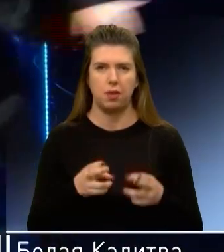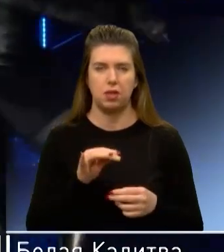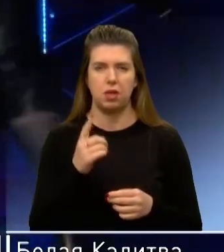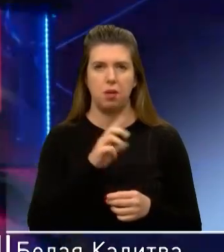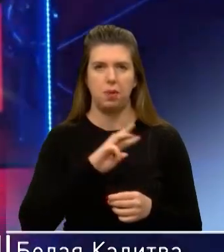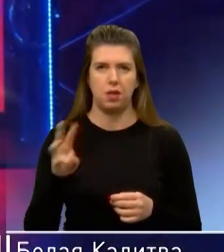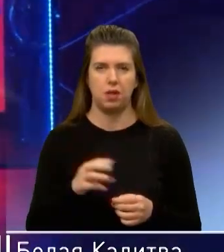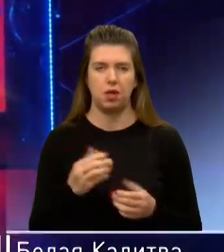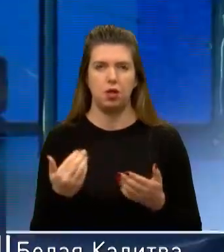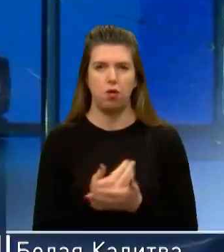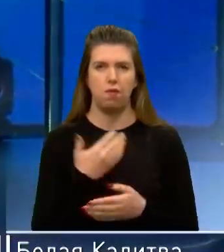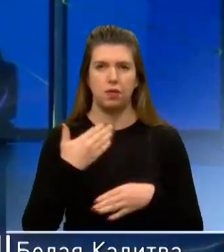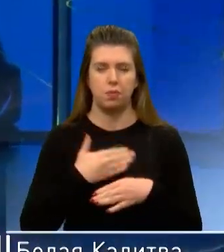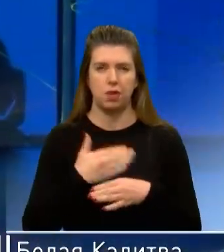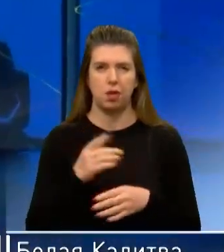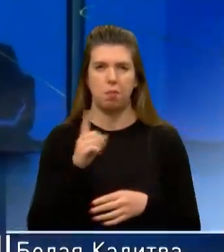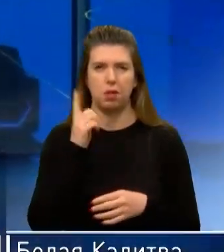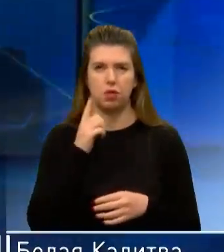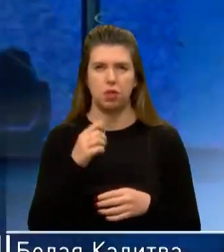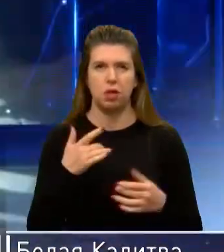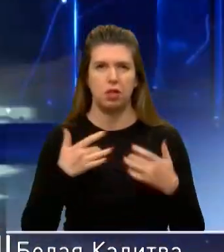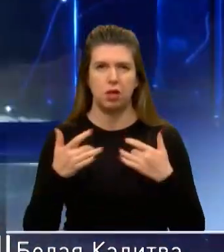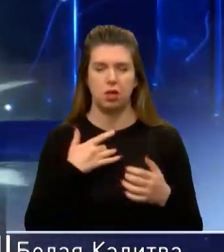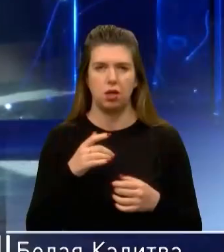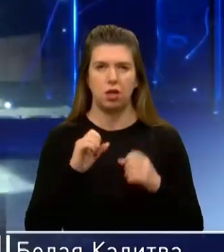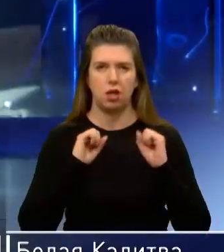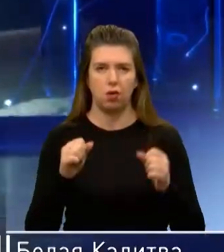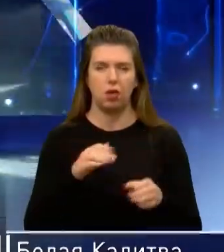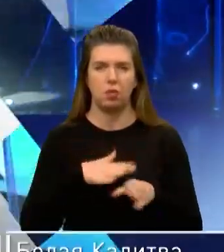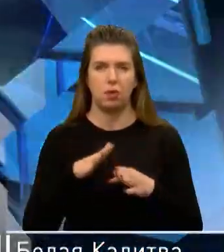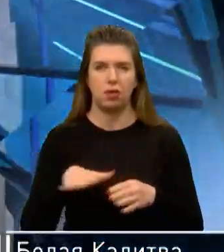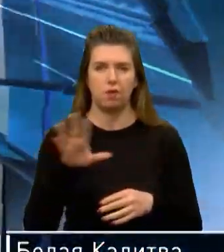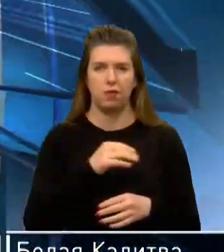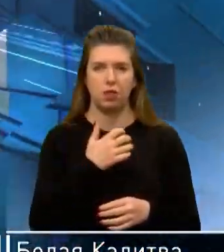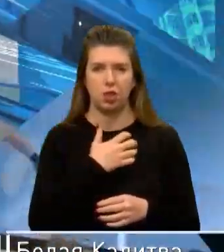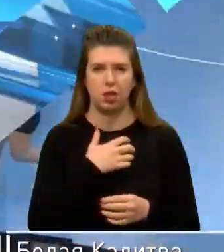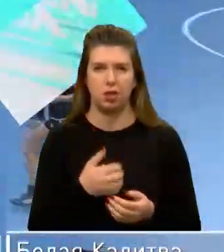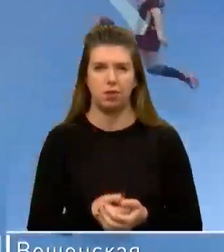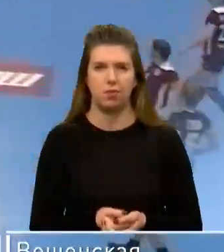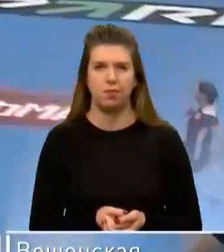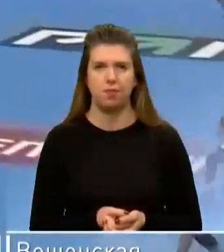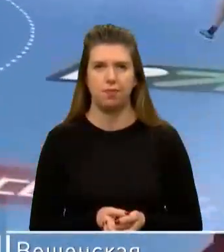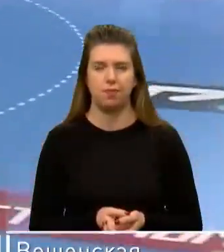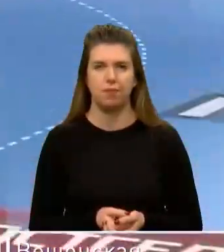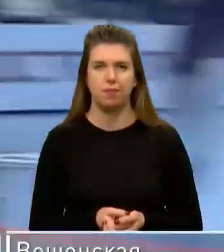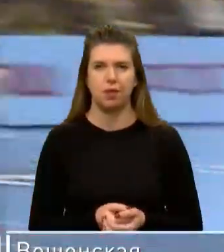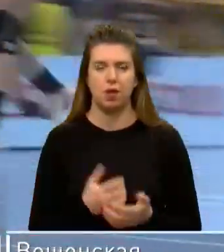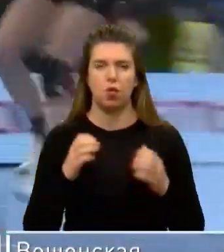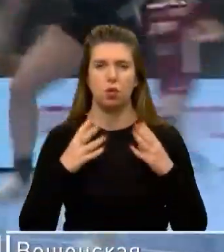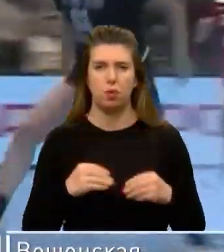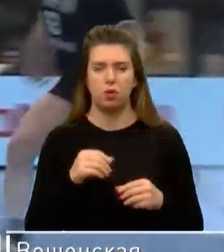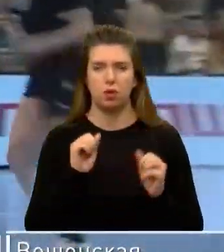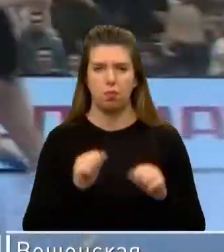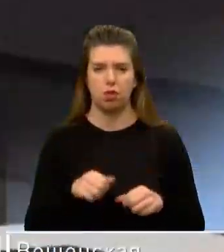миллионеры в новом спектакле молодёжного театра у героев сбываются все желания успокоиться